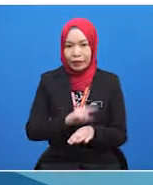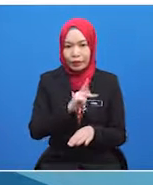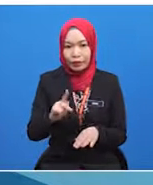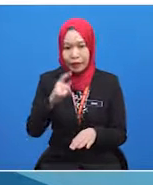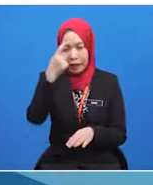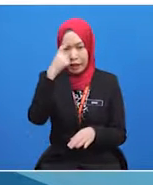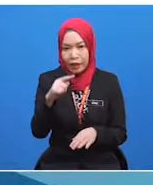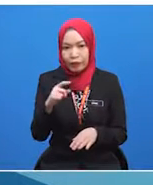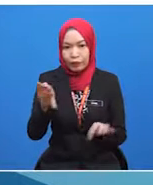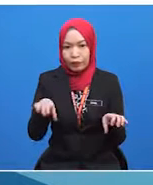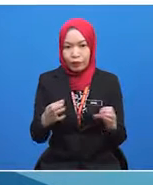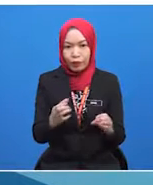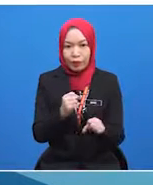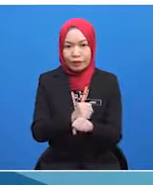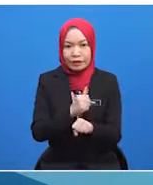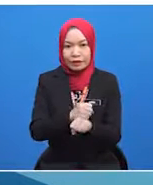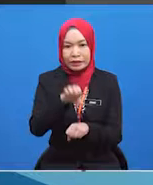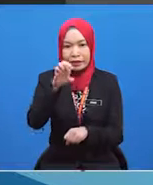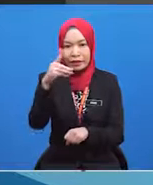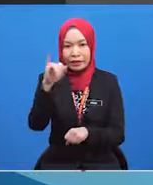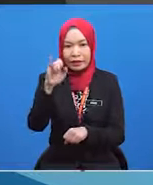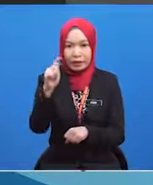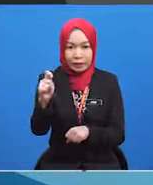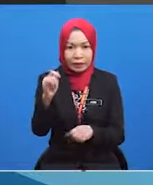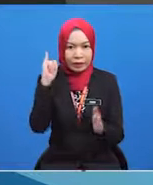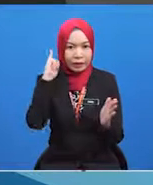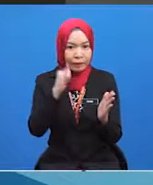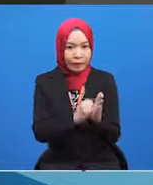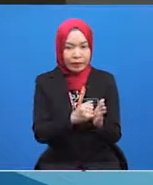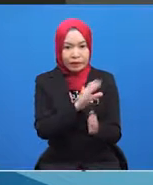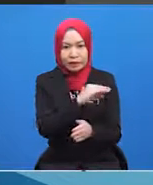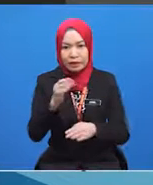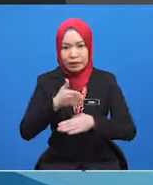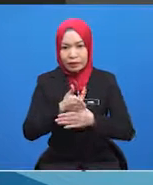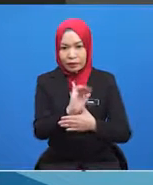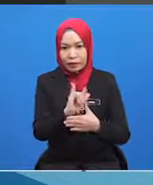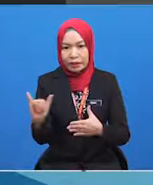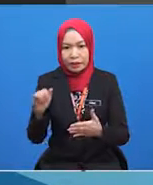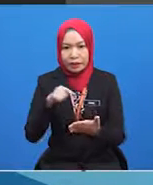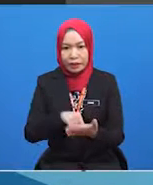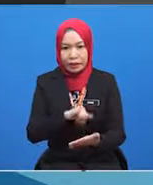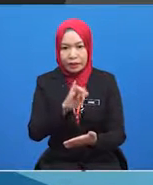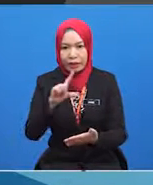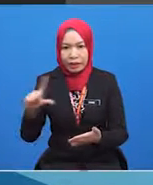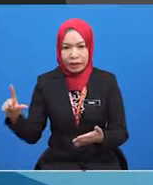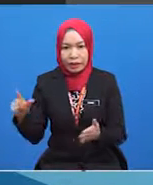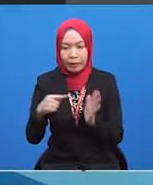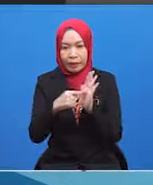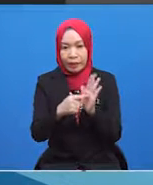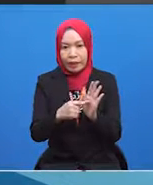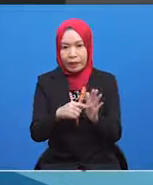melakukan kerja-kerja mengedit imej. Seterusnya, ini adalah paparan